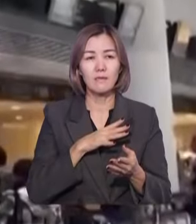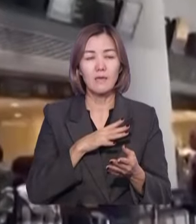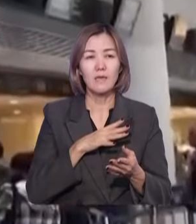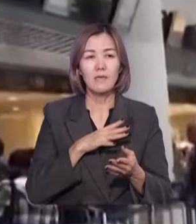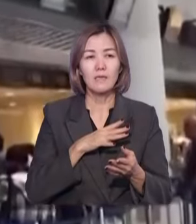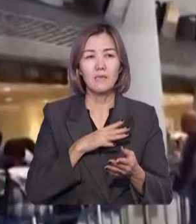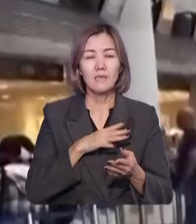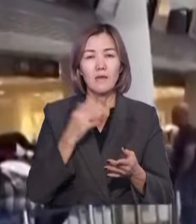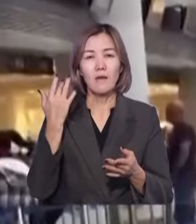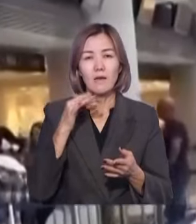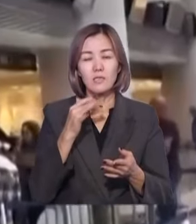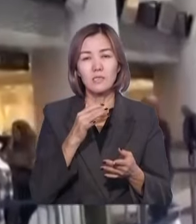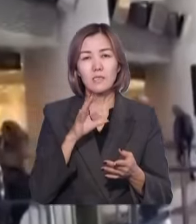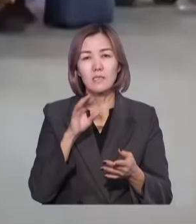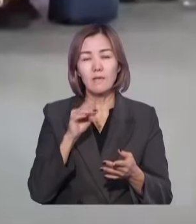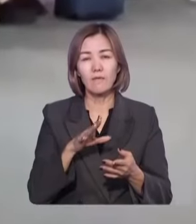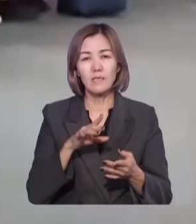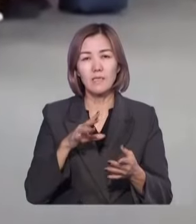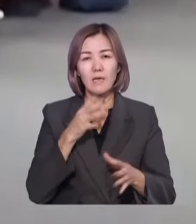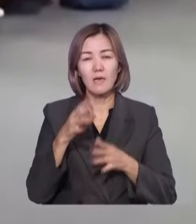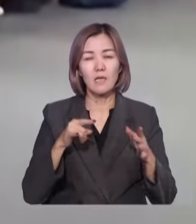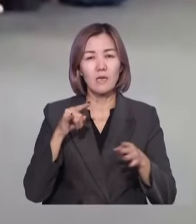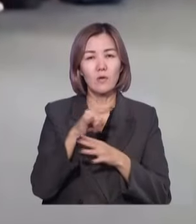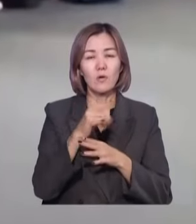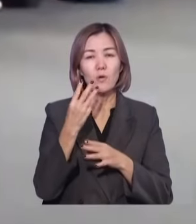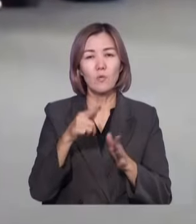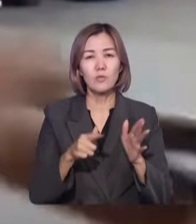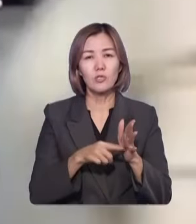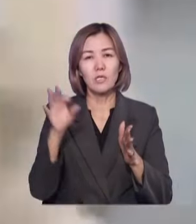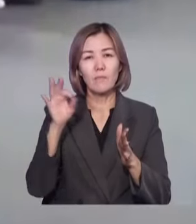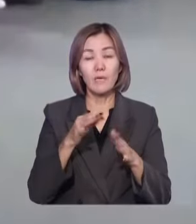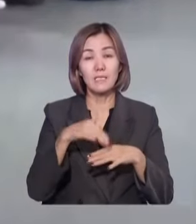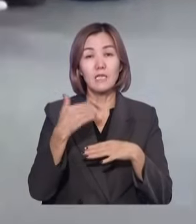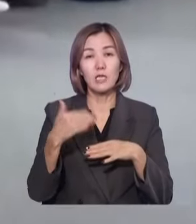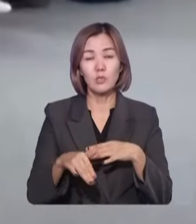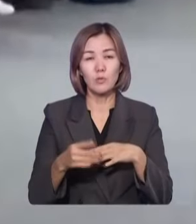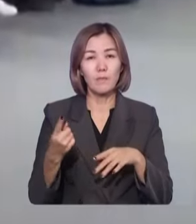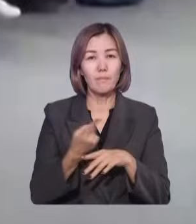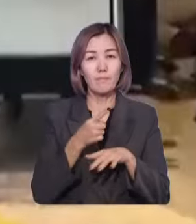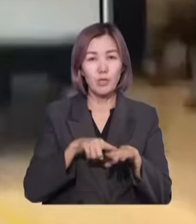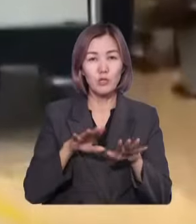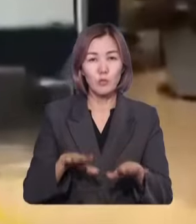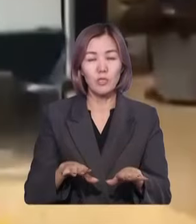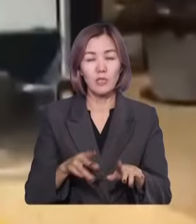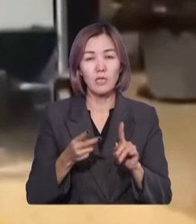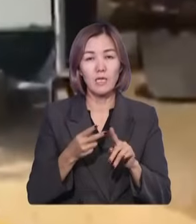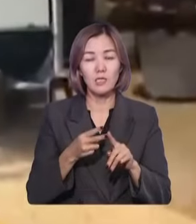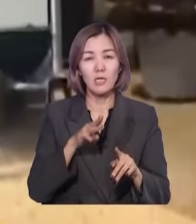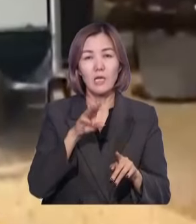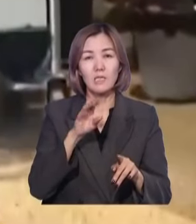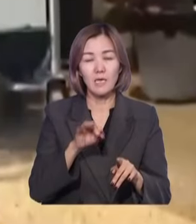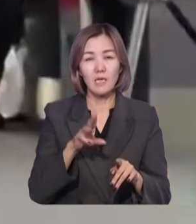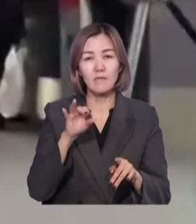байқалады. Ақшта Сан-Франциско халықаралық әуежайы рейстердің 37%-ға кешігуімен бірінші орында тұр. Сонымен қатар Техас және